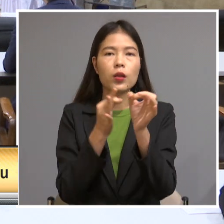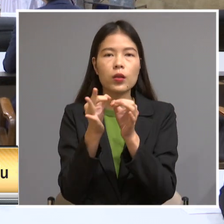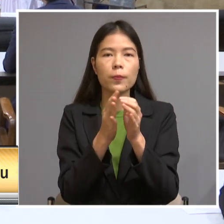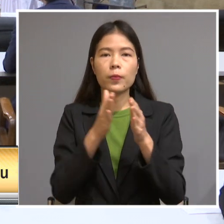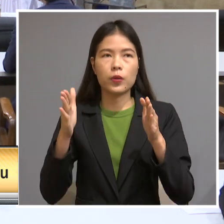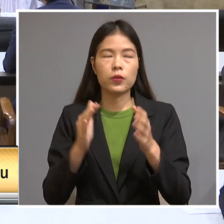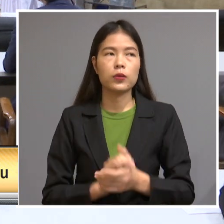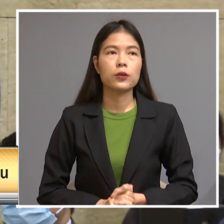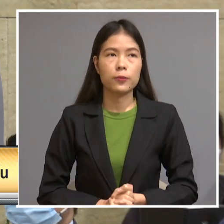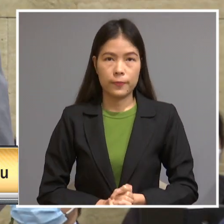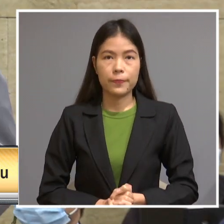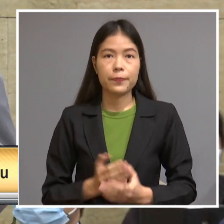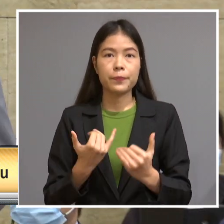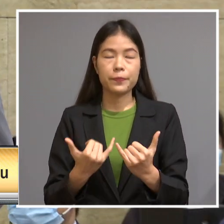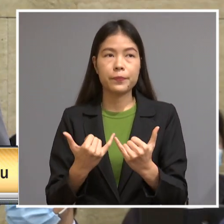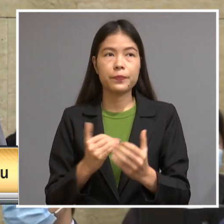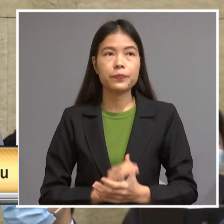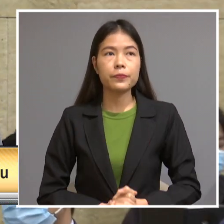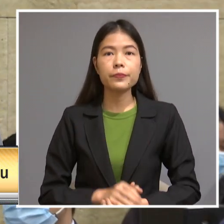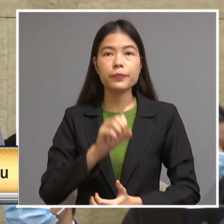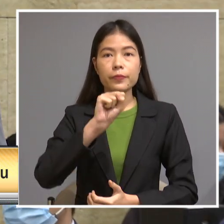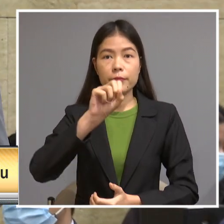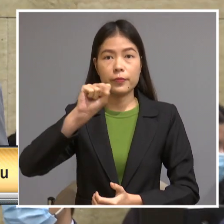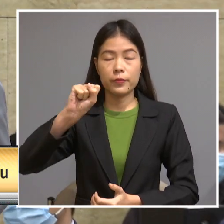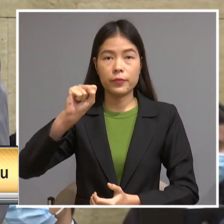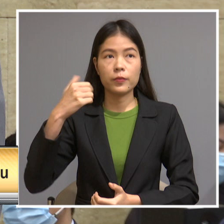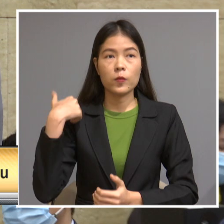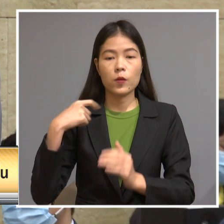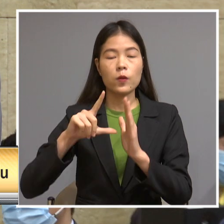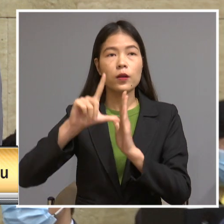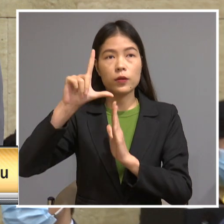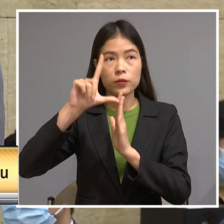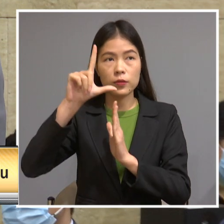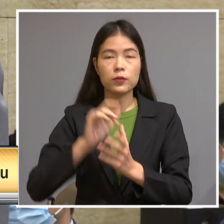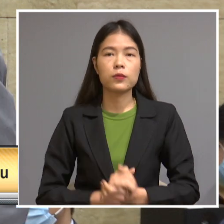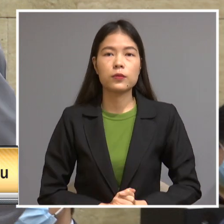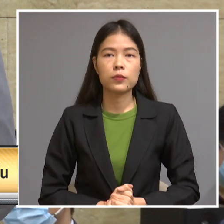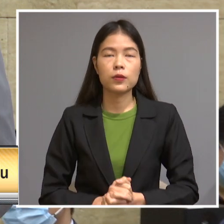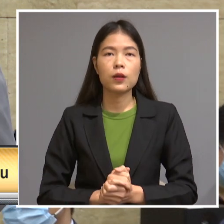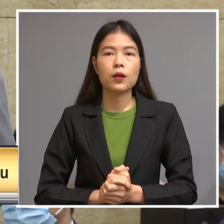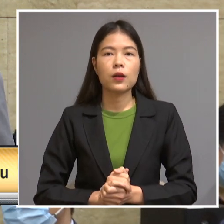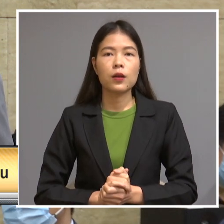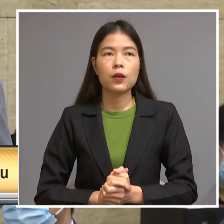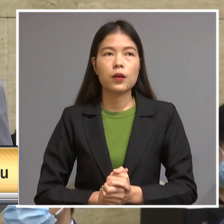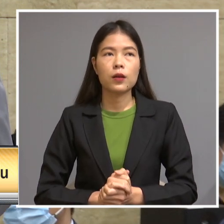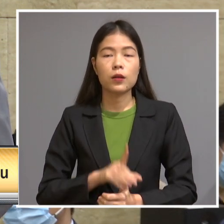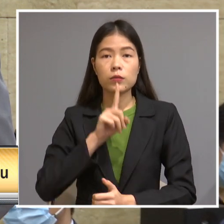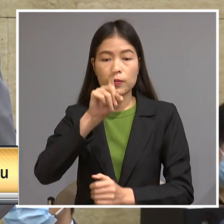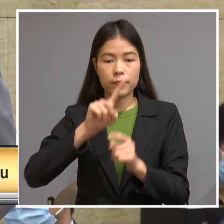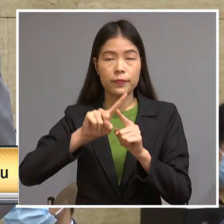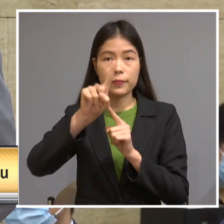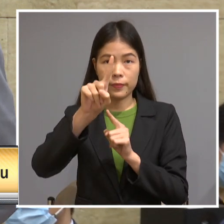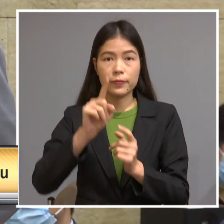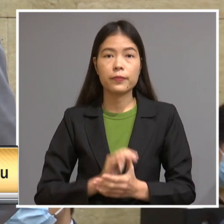ผแทนลาสดอนจัหวเลย ภัเพื่อไทยครับตามที่ท่านรมตีได้ กรุณาตอบในคำถามแรกขอกลัเรีนนะครับว่า ทาง